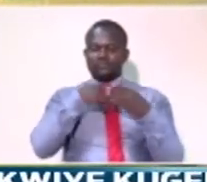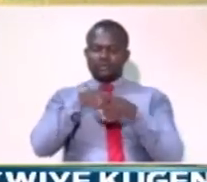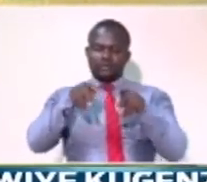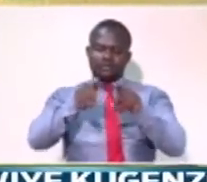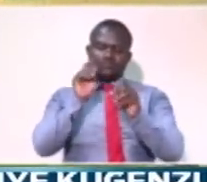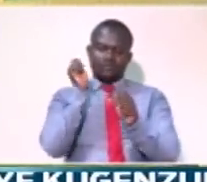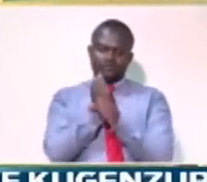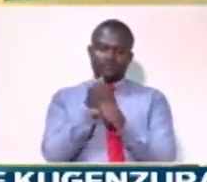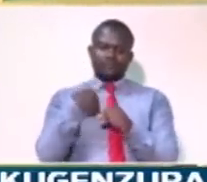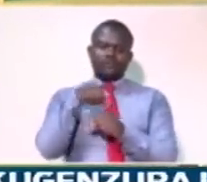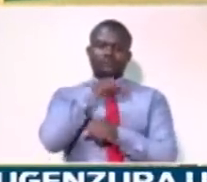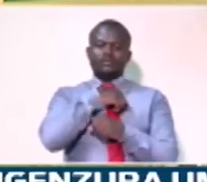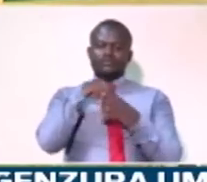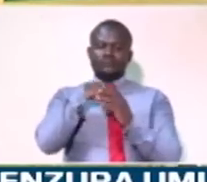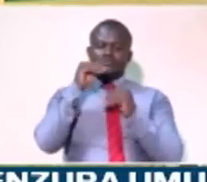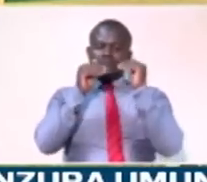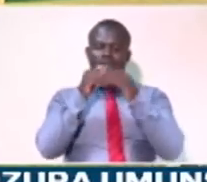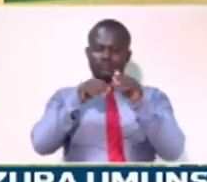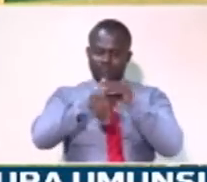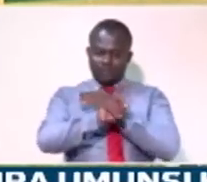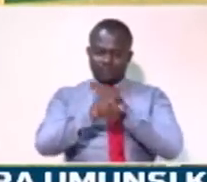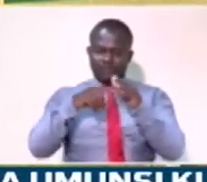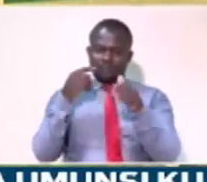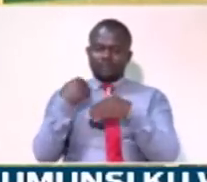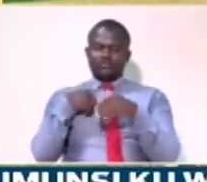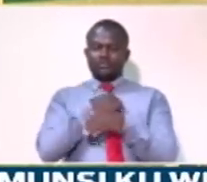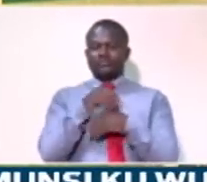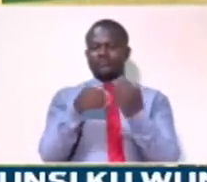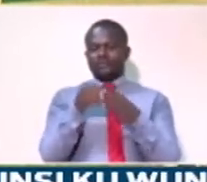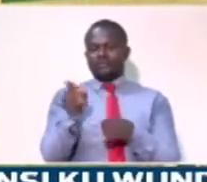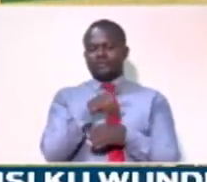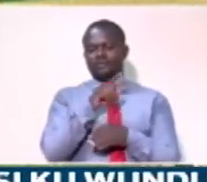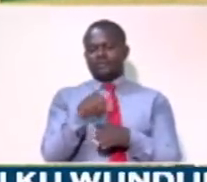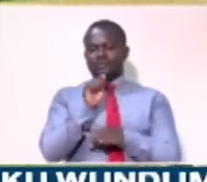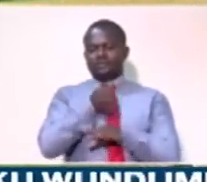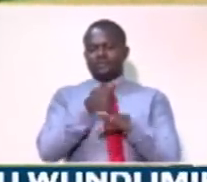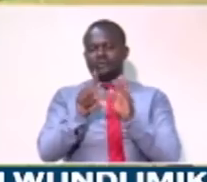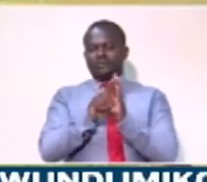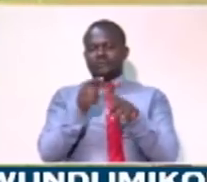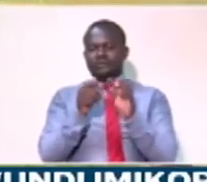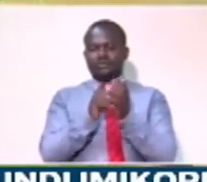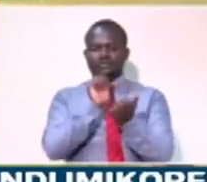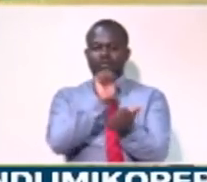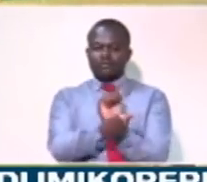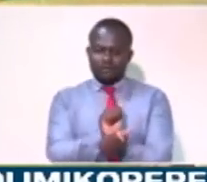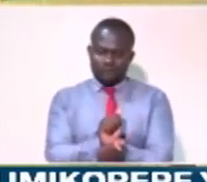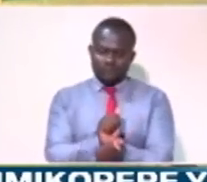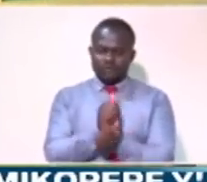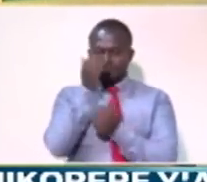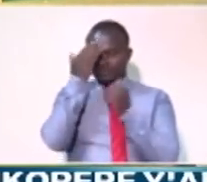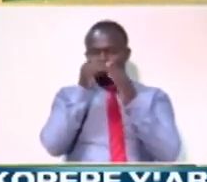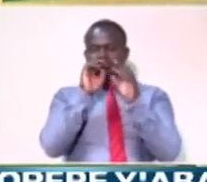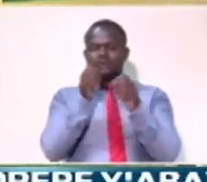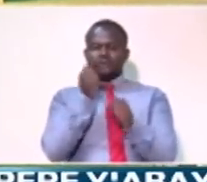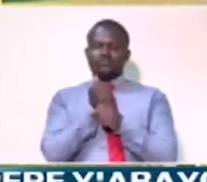rwo gukora twebwe mu rwego rw'abinjira n'abasohoka ni icyaha kigemwa n'amategeko kandi gihanwa kubera yuko